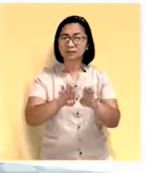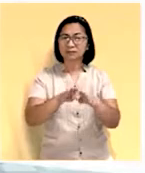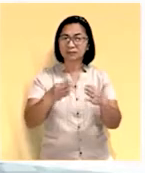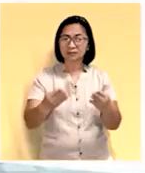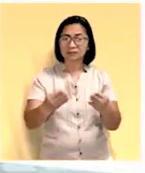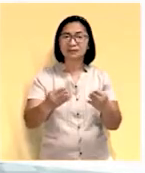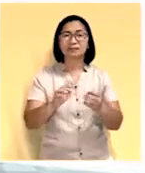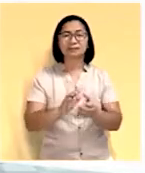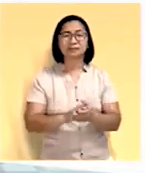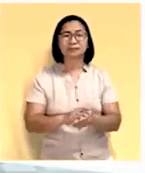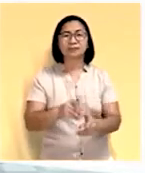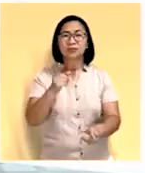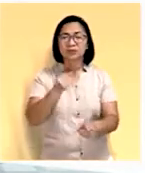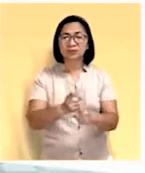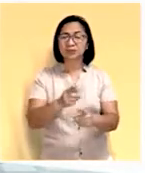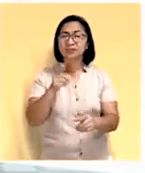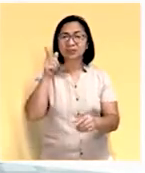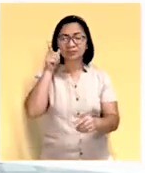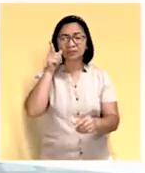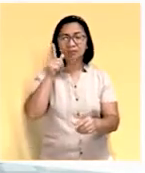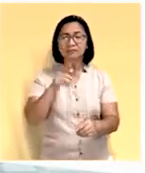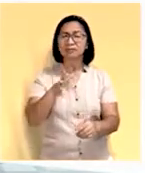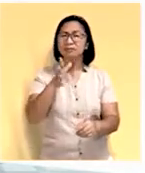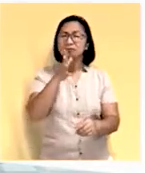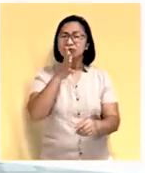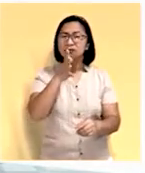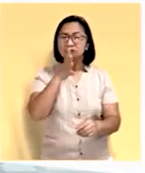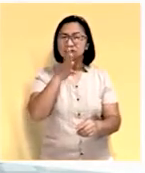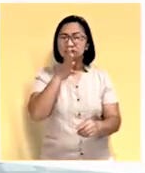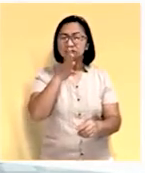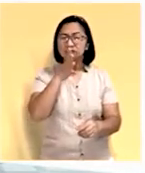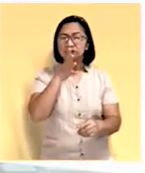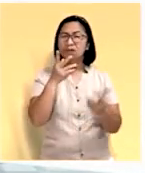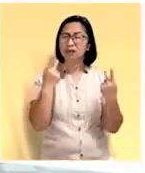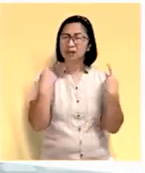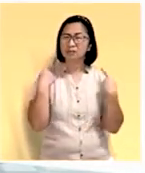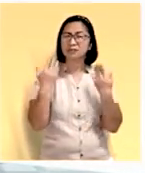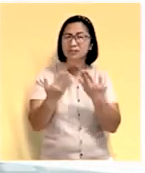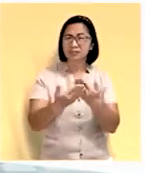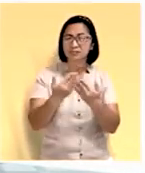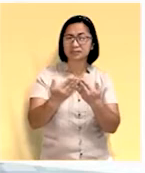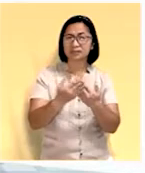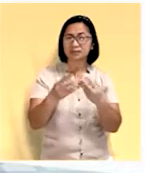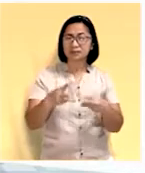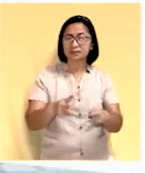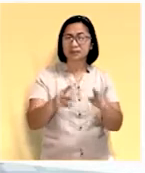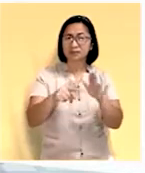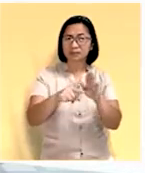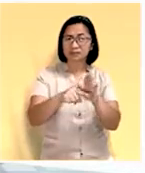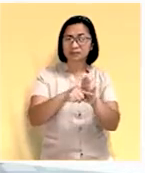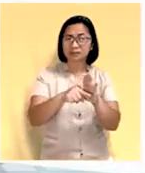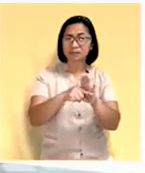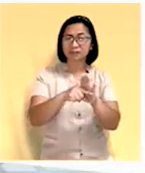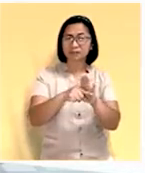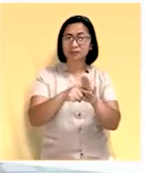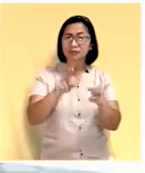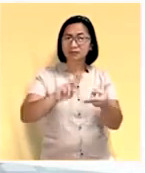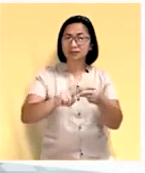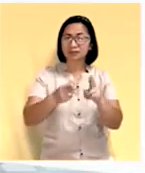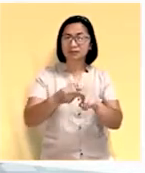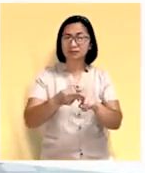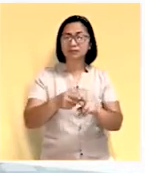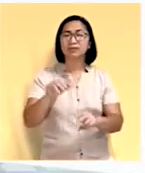Lina! Eh, Nay, may mas madali po bang paraan para mag-subtract ng mga